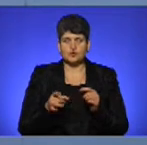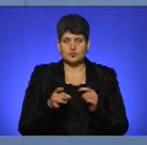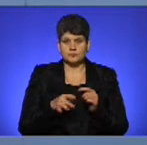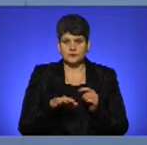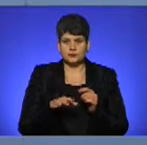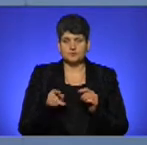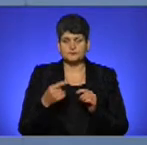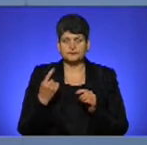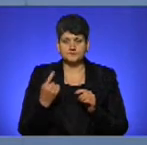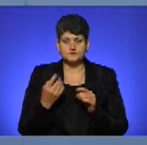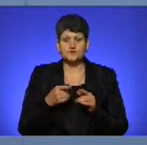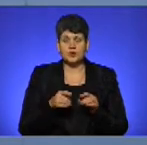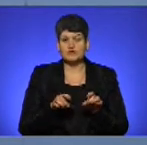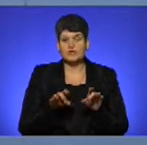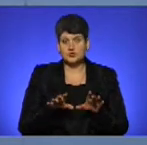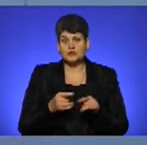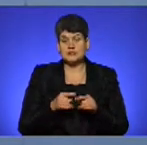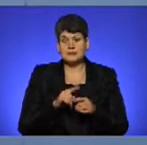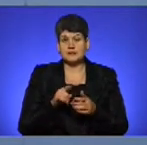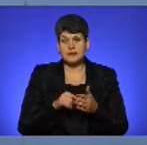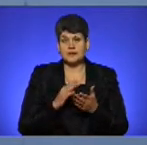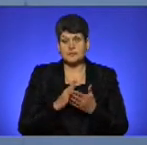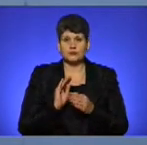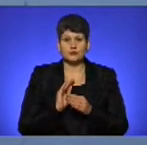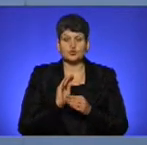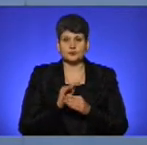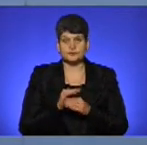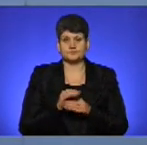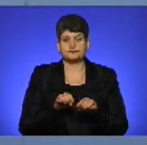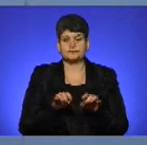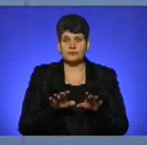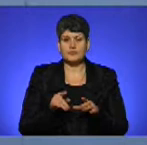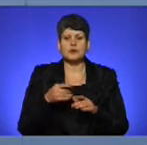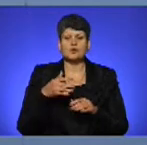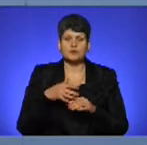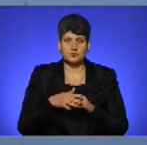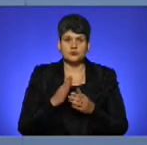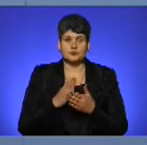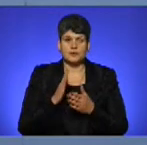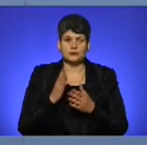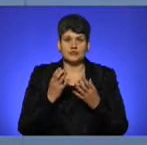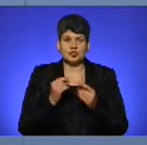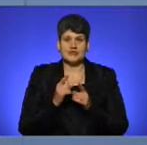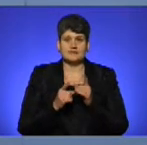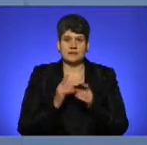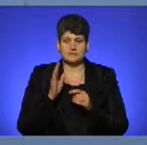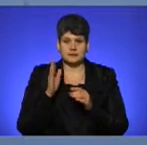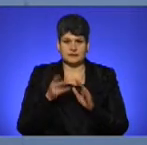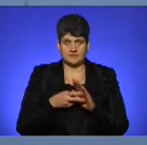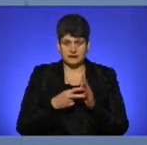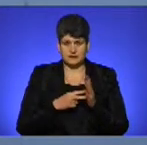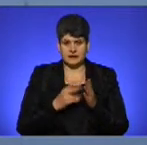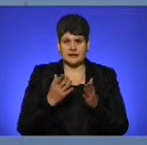Тернопільської області, вони вирішили, що це питання має бути додатково врегульовано, тому що ми розуміємо, що мають бути ще одні зміни до перспективного плану,